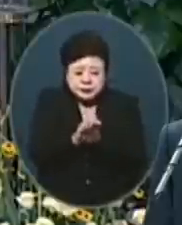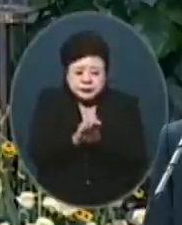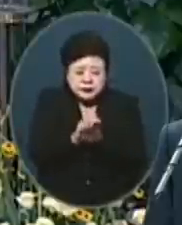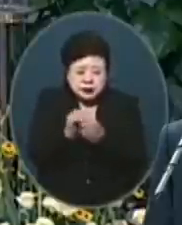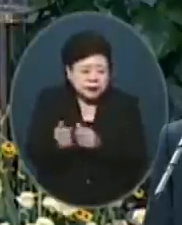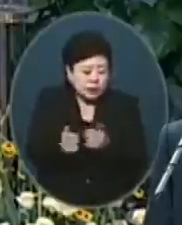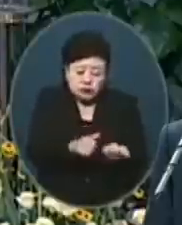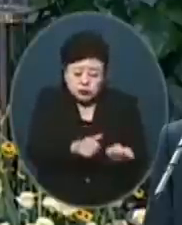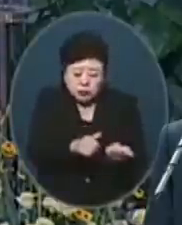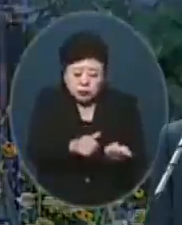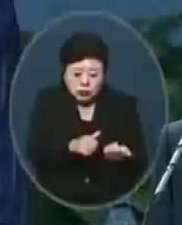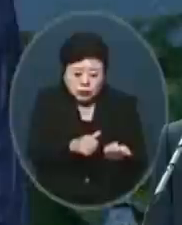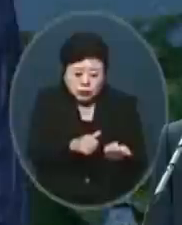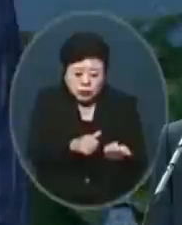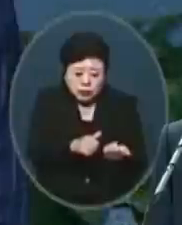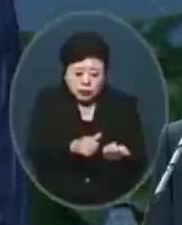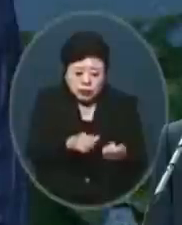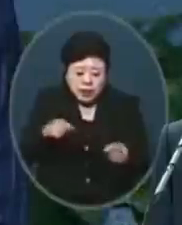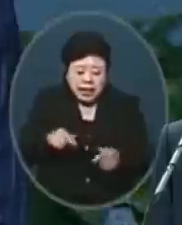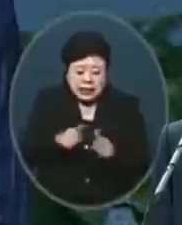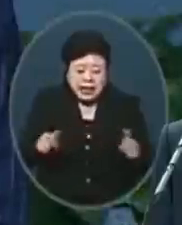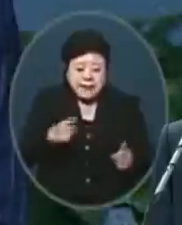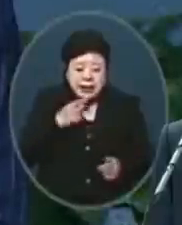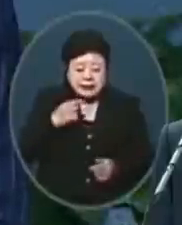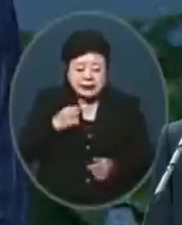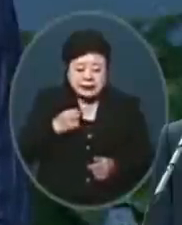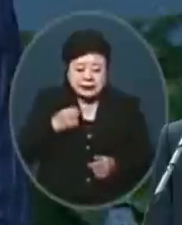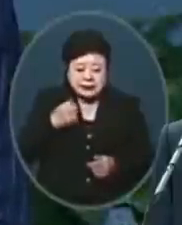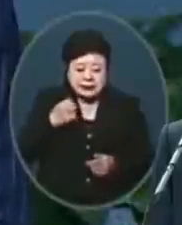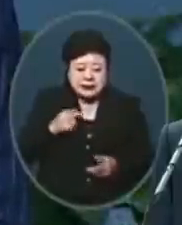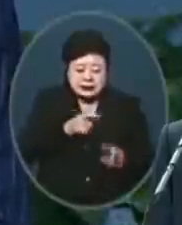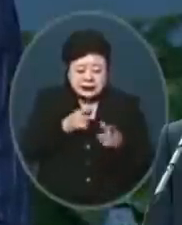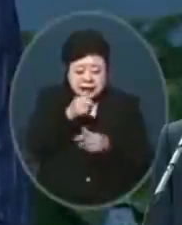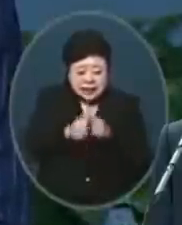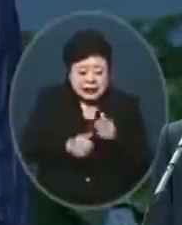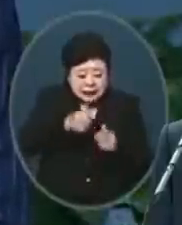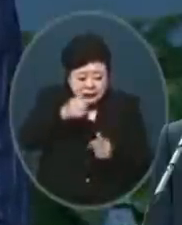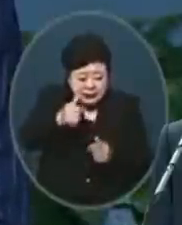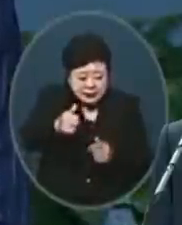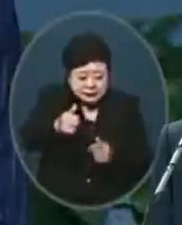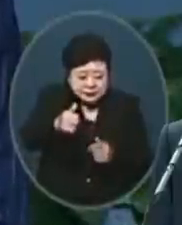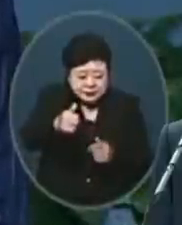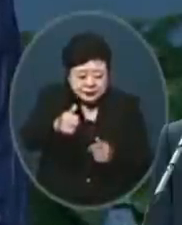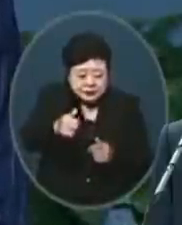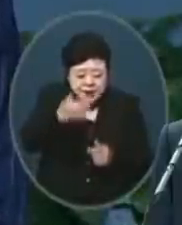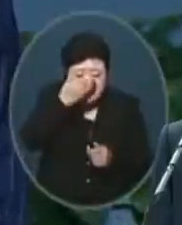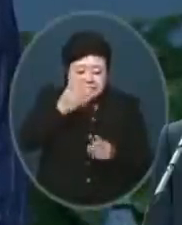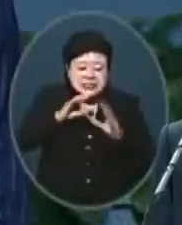죽이고 엘리야만 살아남았습니다. 하나님이